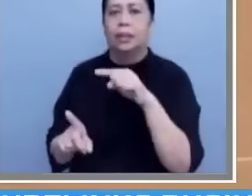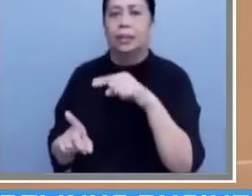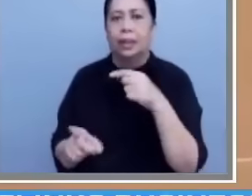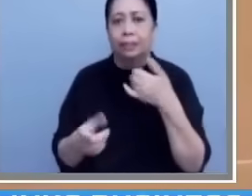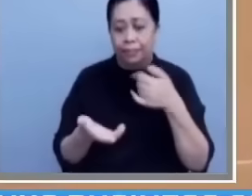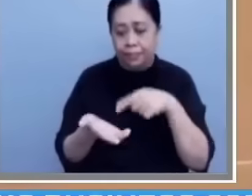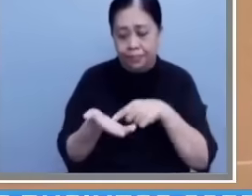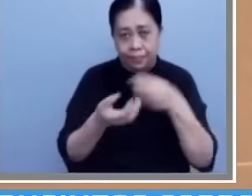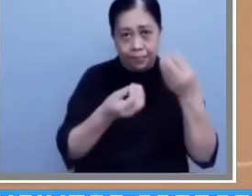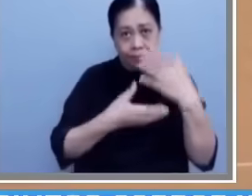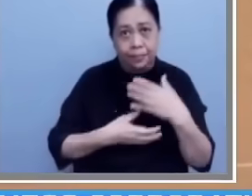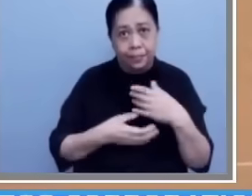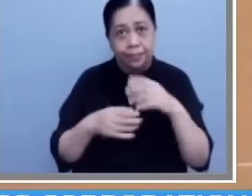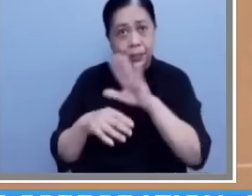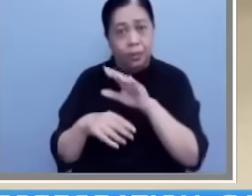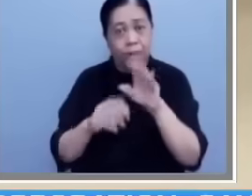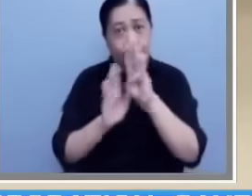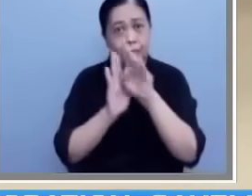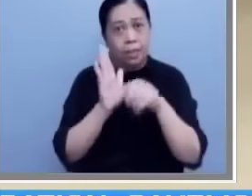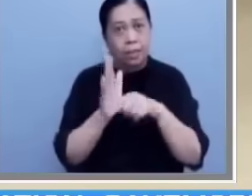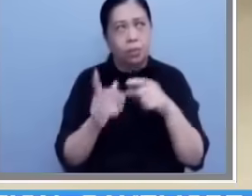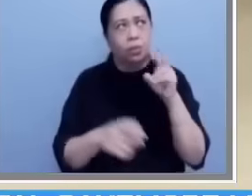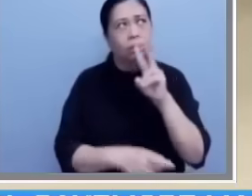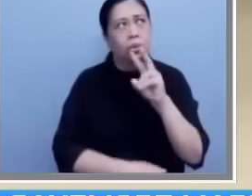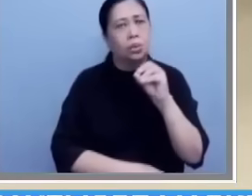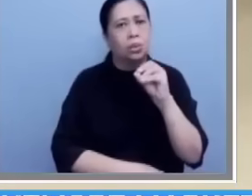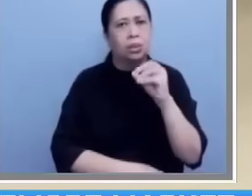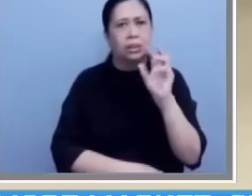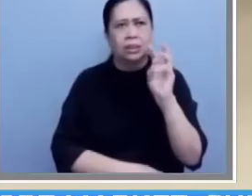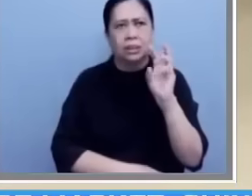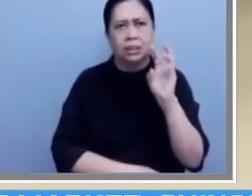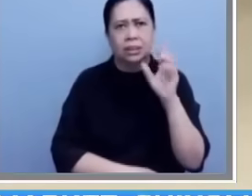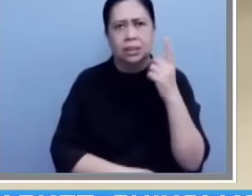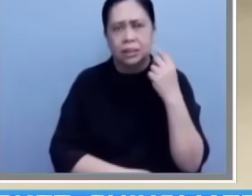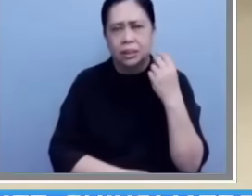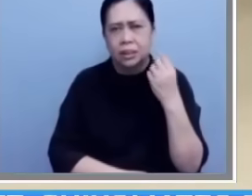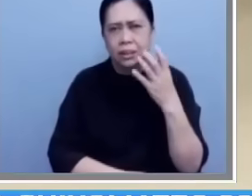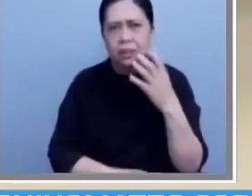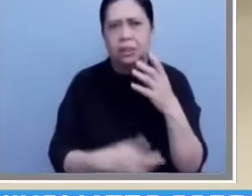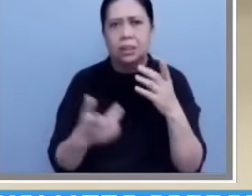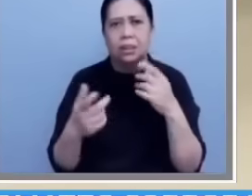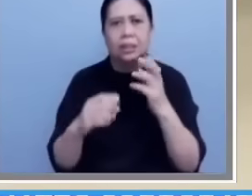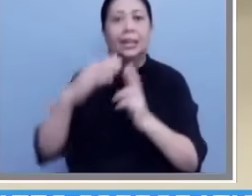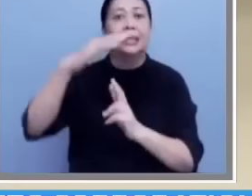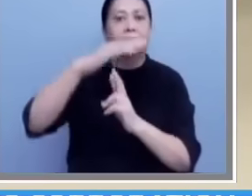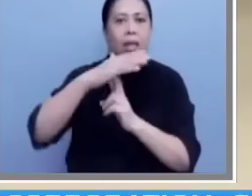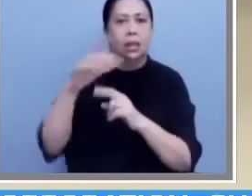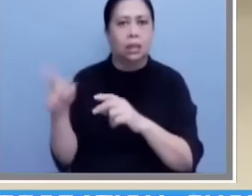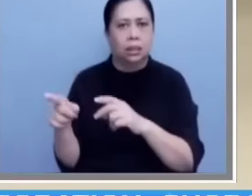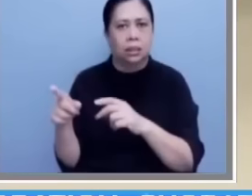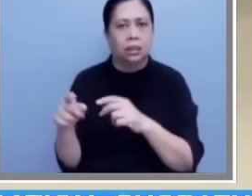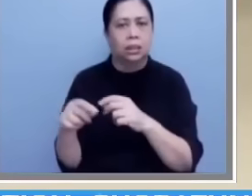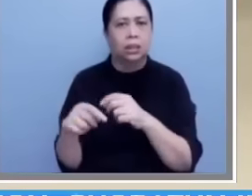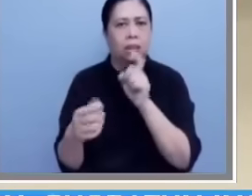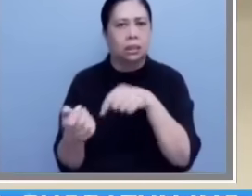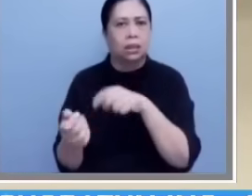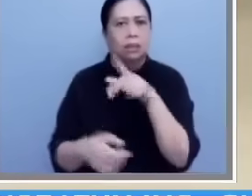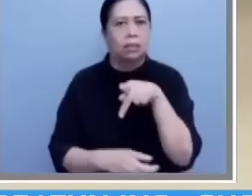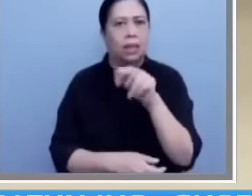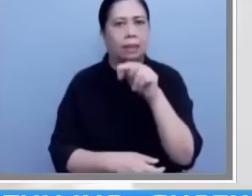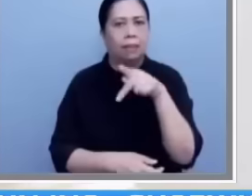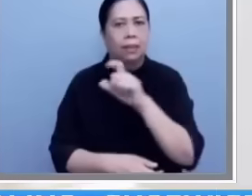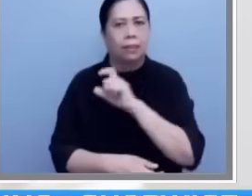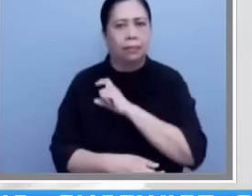na-forward po sa atin, sir, PI, nung 2016 po ay nag-retired po ito compulsorily sa PNP po. Subalit